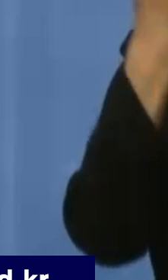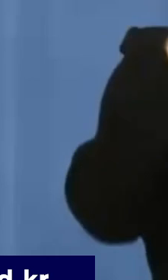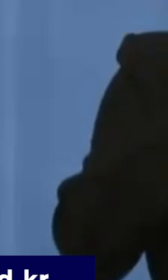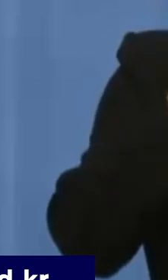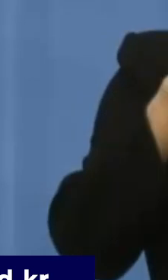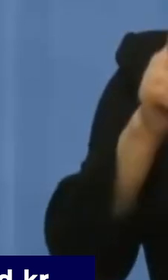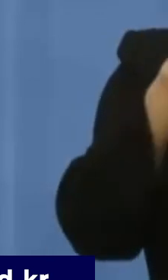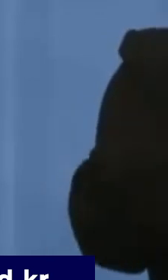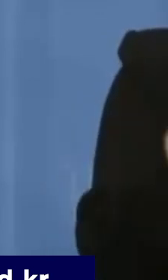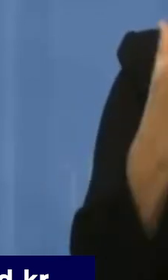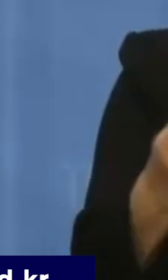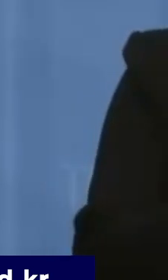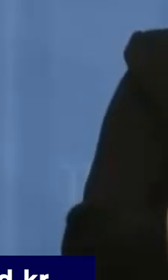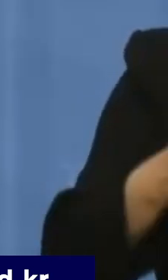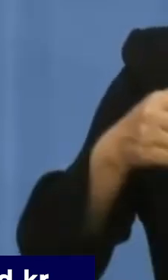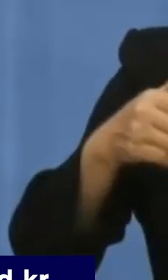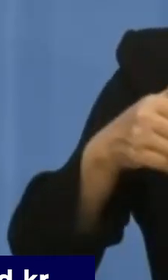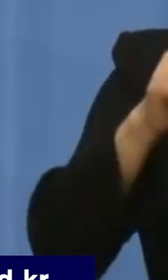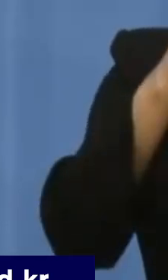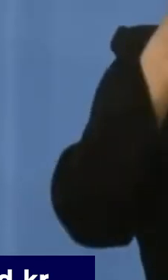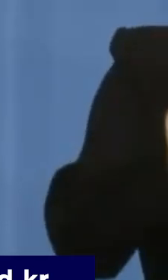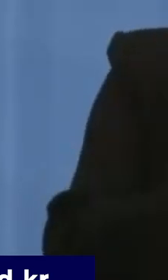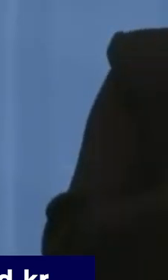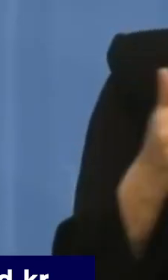주장의 취지가 그러하고 그래야 끝납니다.